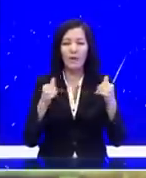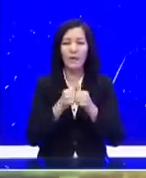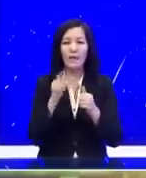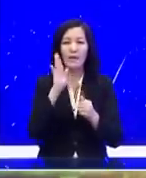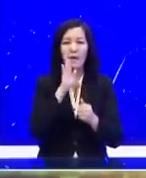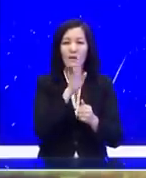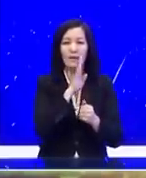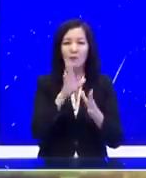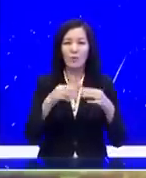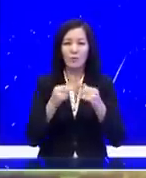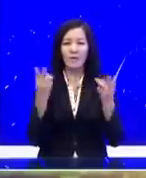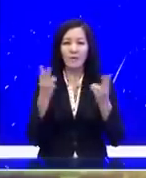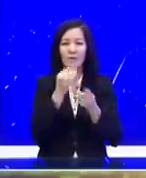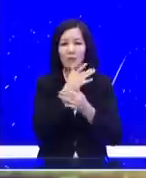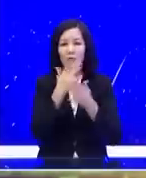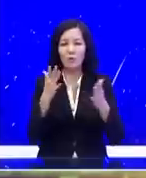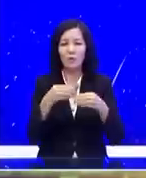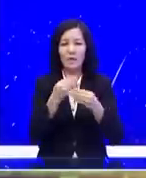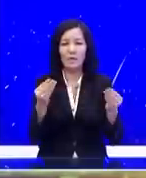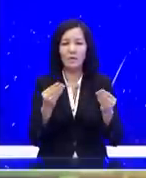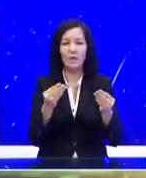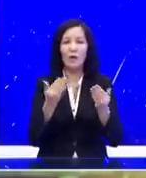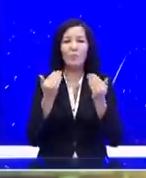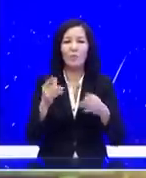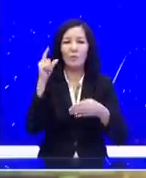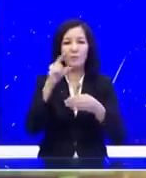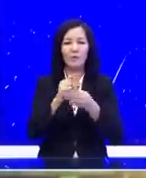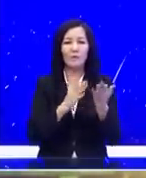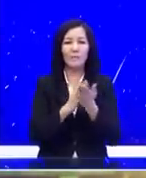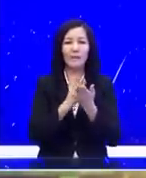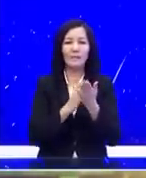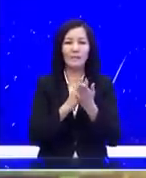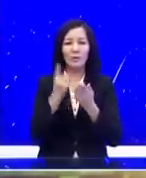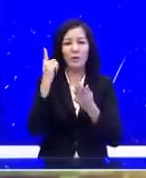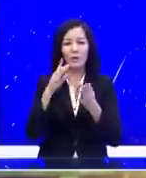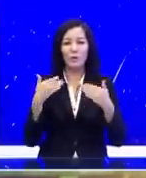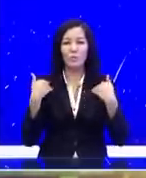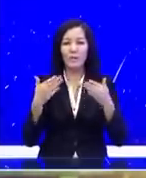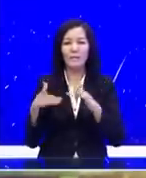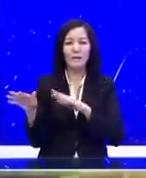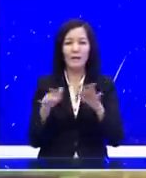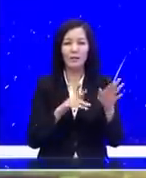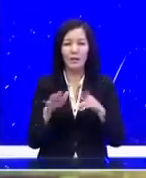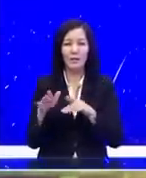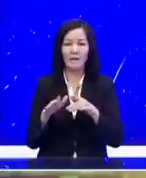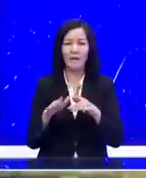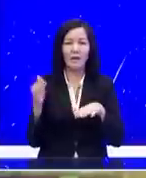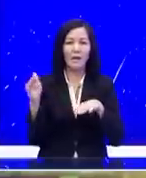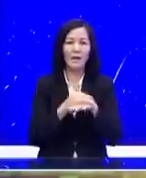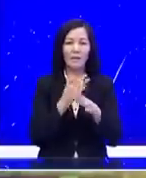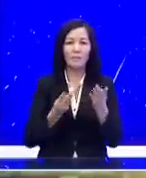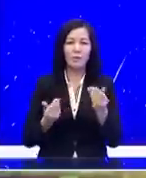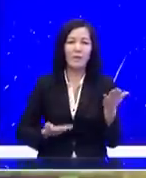басты отбасыларға қажетті азық-түлік таратылды. Бұл ауыл мешіті бас имамының бастамасымен ұйымдастырылған іс. Садақадан